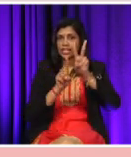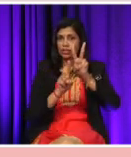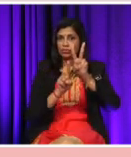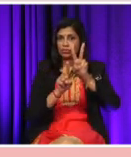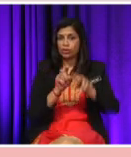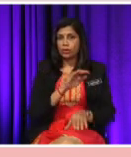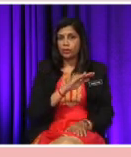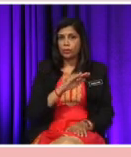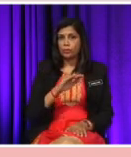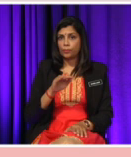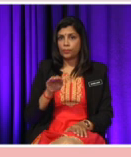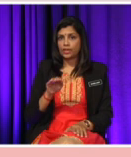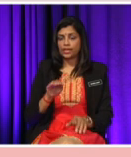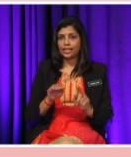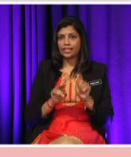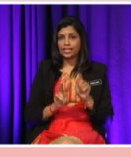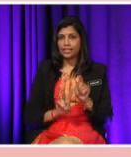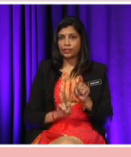sama dengan